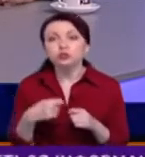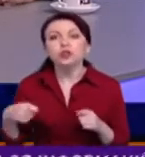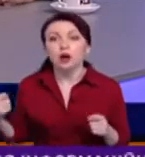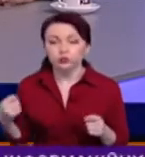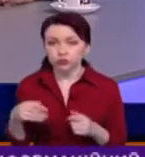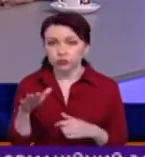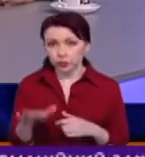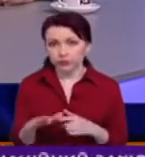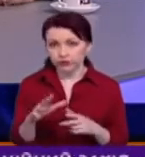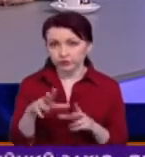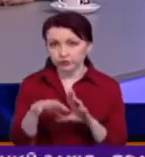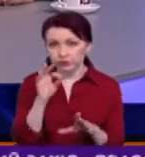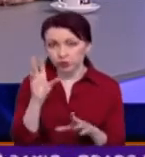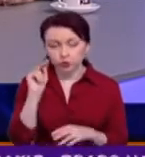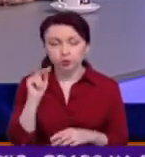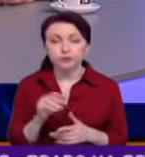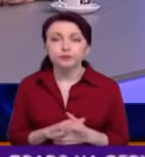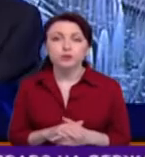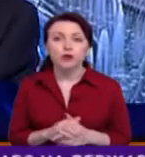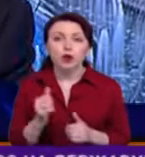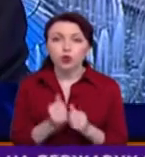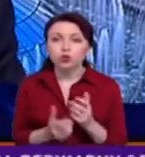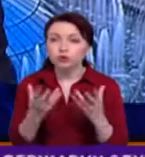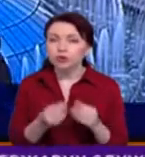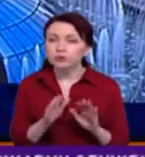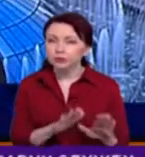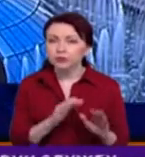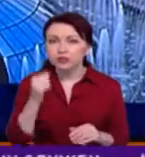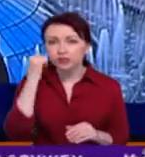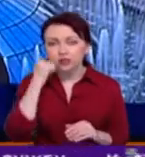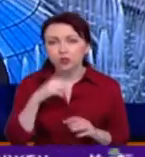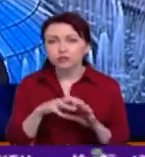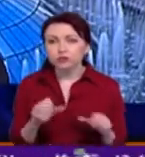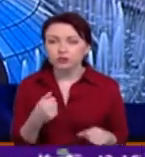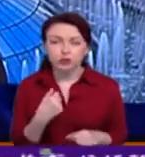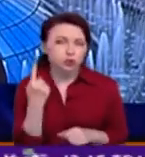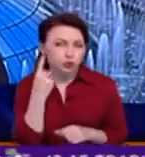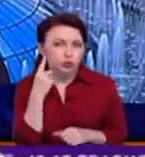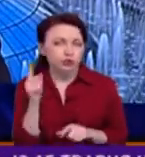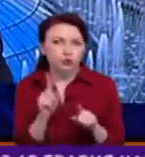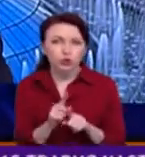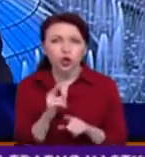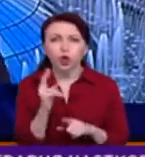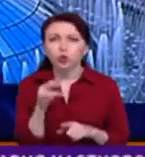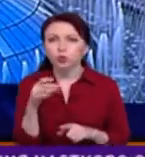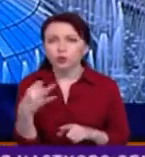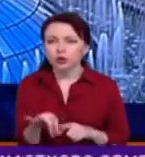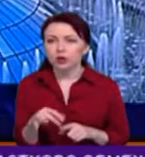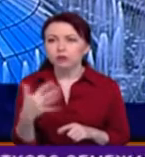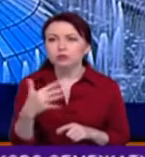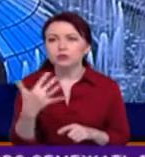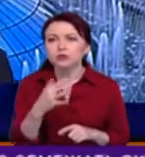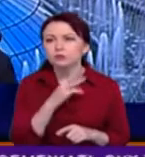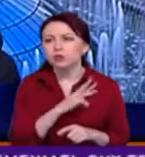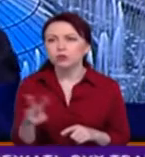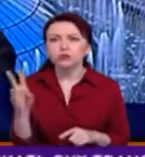в медійному просторі говорять, що кожен день перебування старої влади, це там сьогодні я почув від Купрія цифру в 50 мільйонів